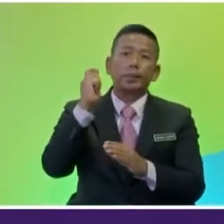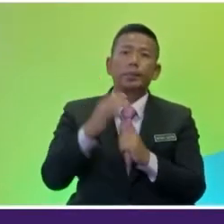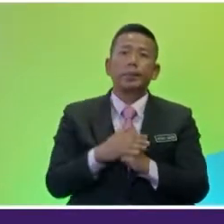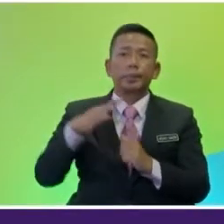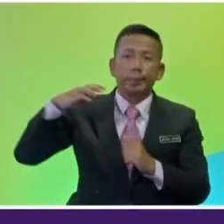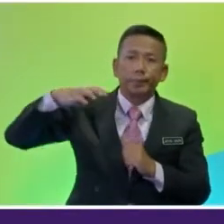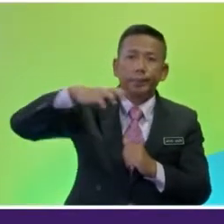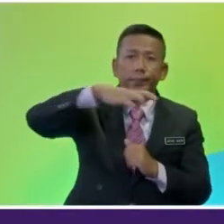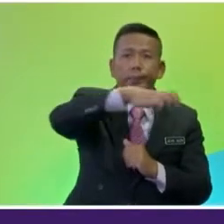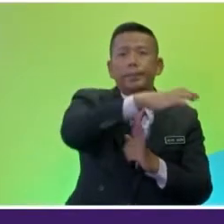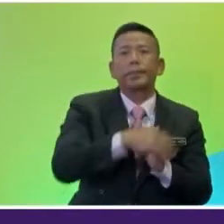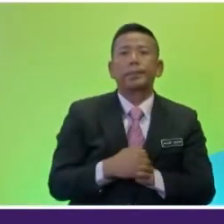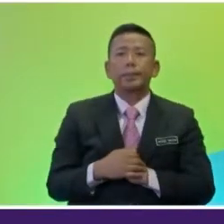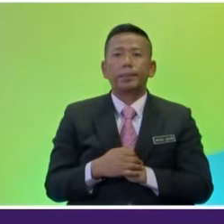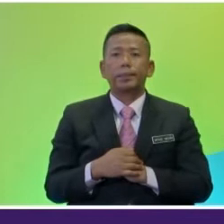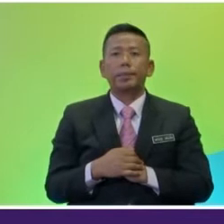kukus